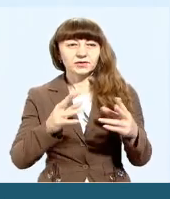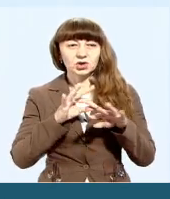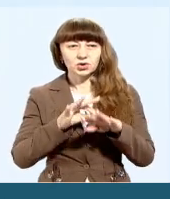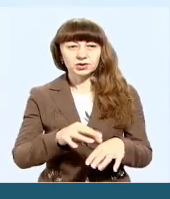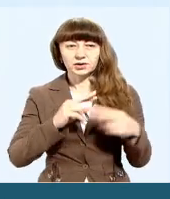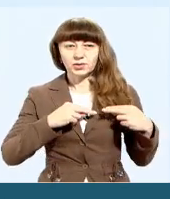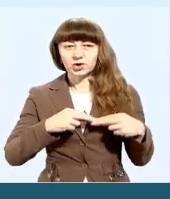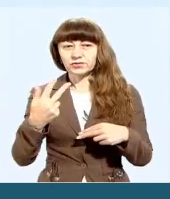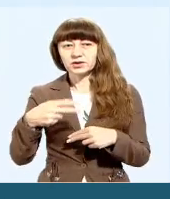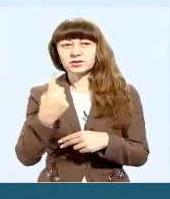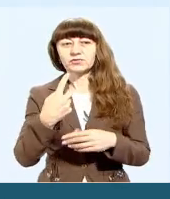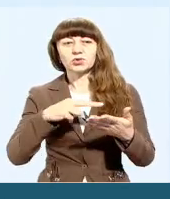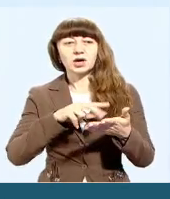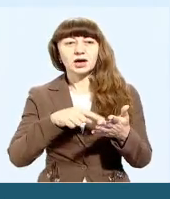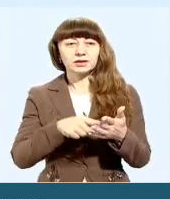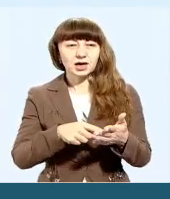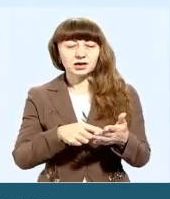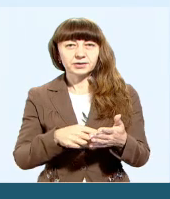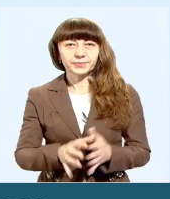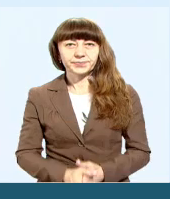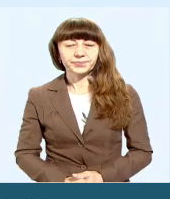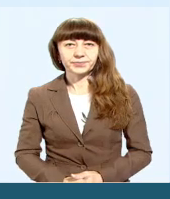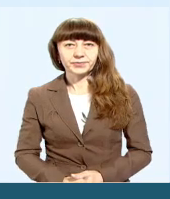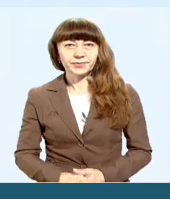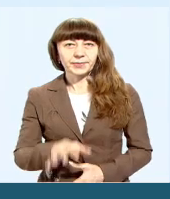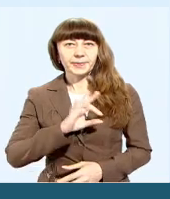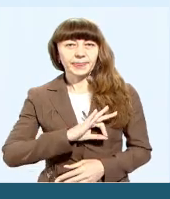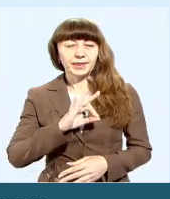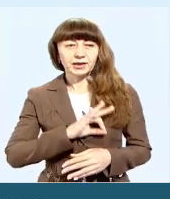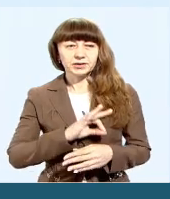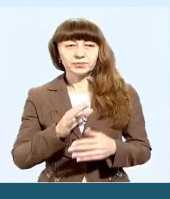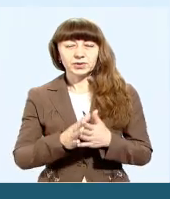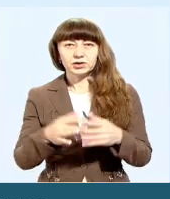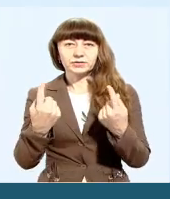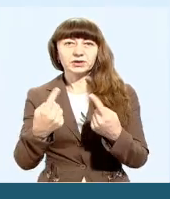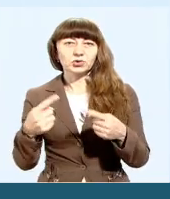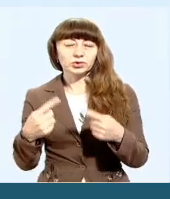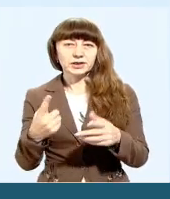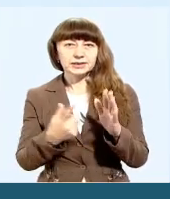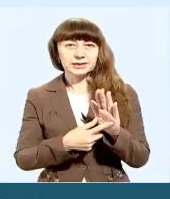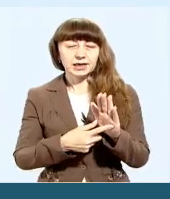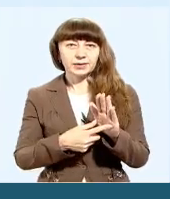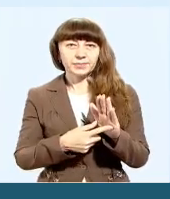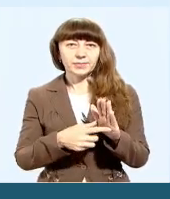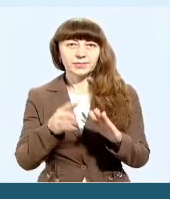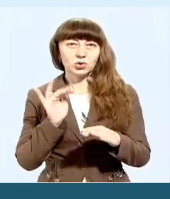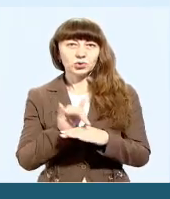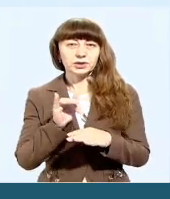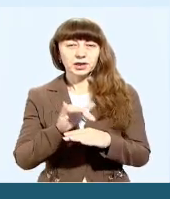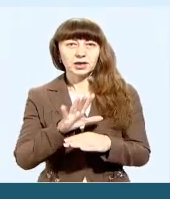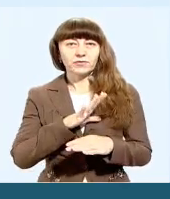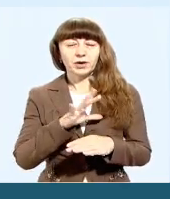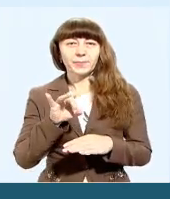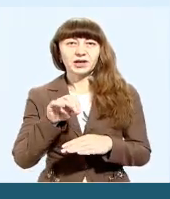жетеуін Билайн Қазақстан орнатады. Оған 11 мердігер ұйым жұмылдырылмақшы. Жұмыстарды орындау барысында жобаның сапасы мен